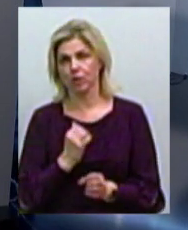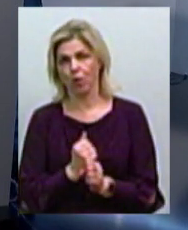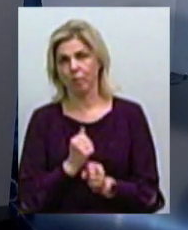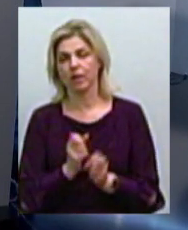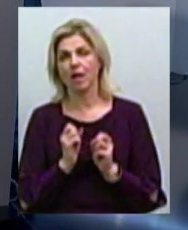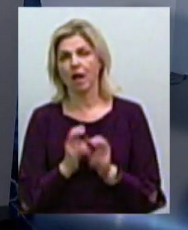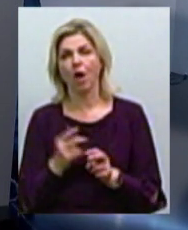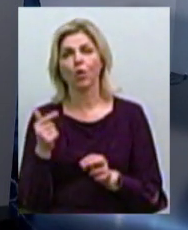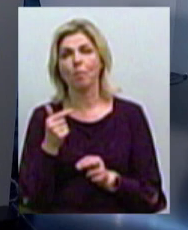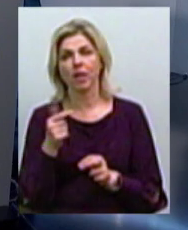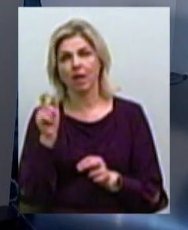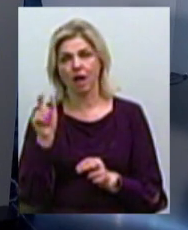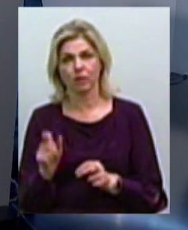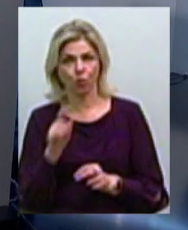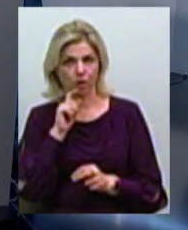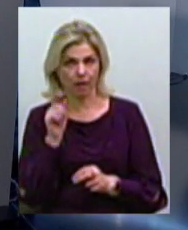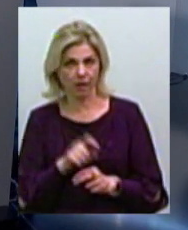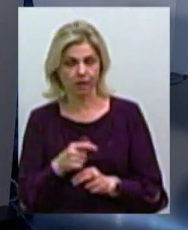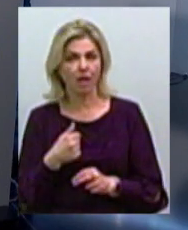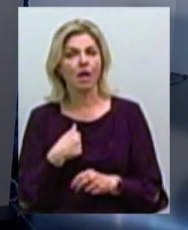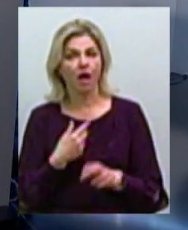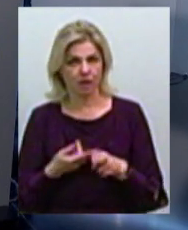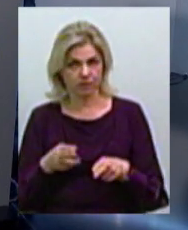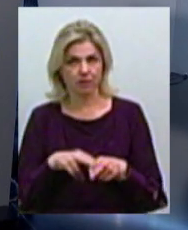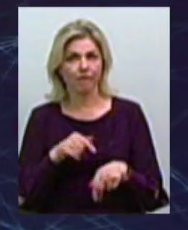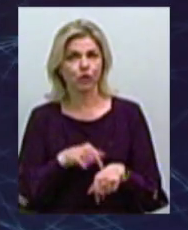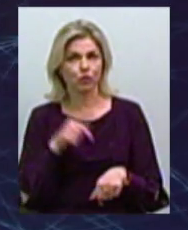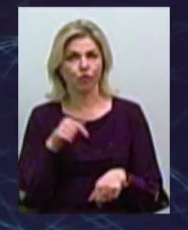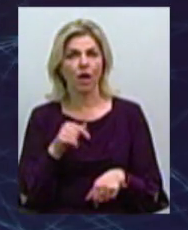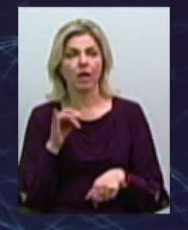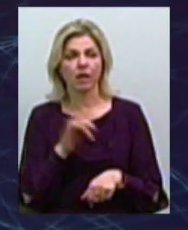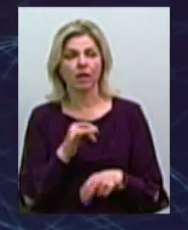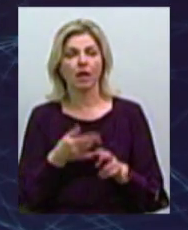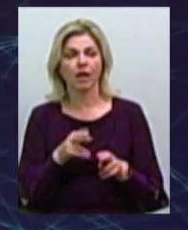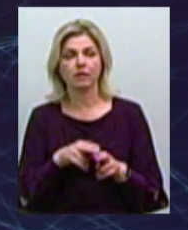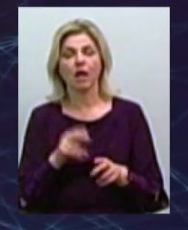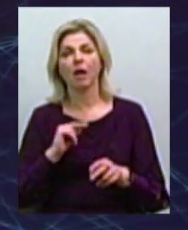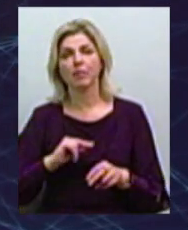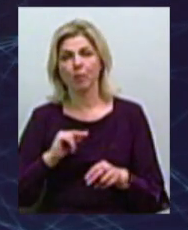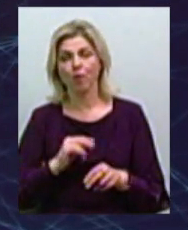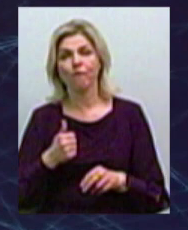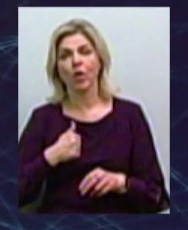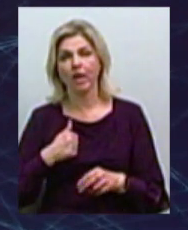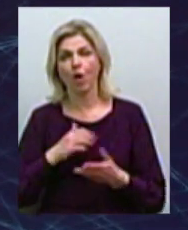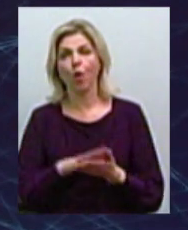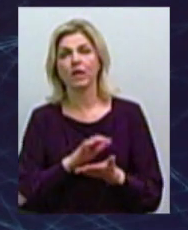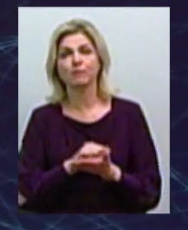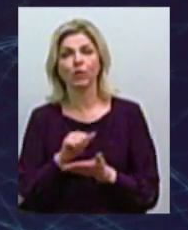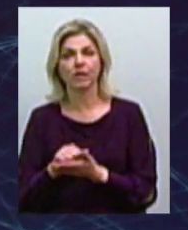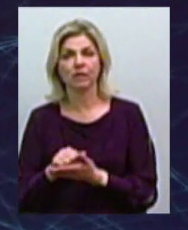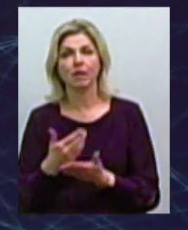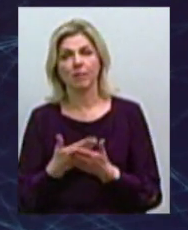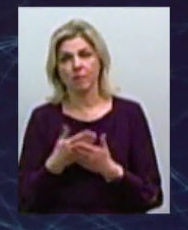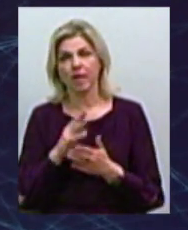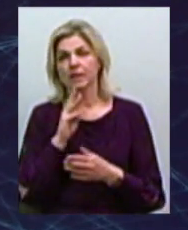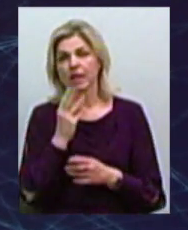України. Я це відчував. Ну і, власне, воно суміщувалось дуже гарно з роботою воєнним кореспондентом майже 3,5